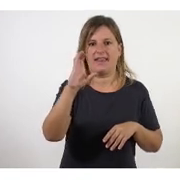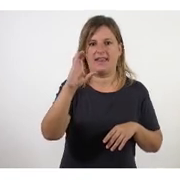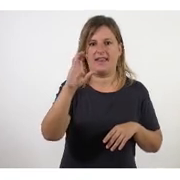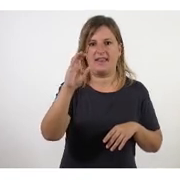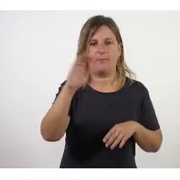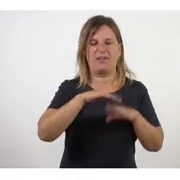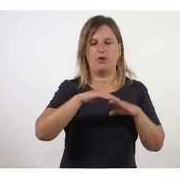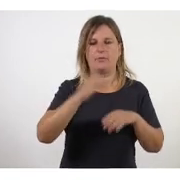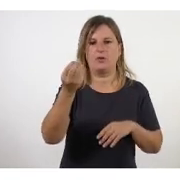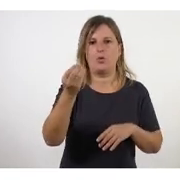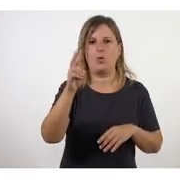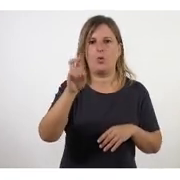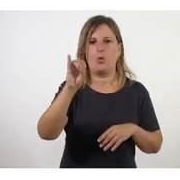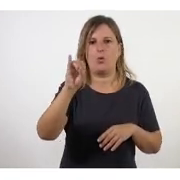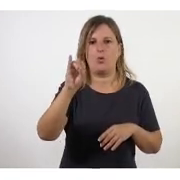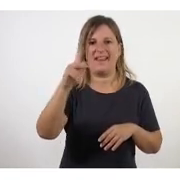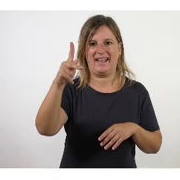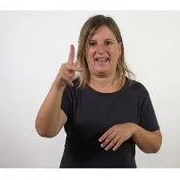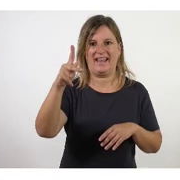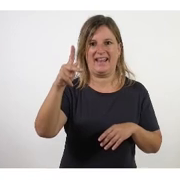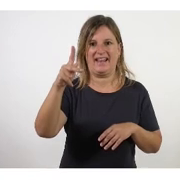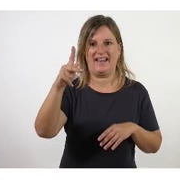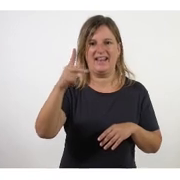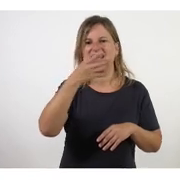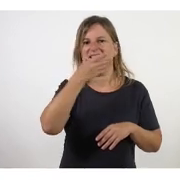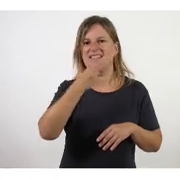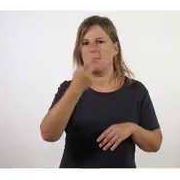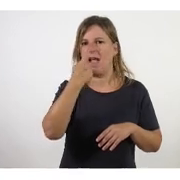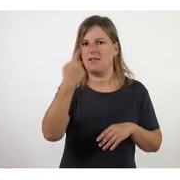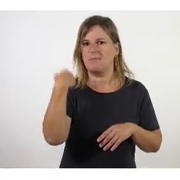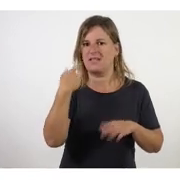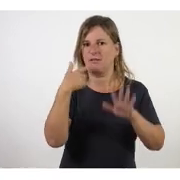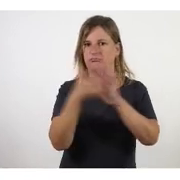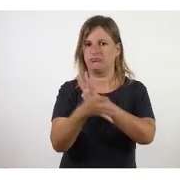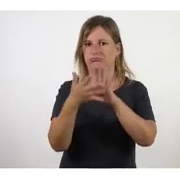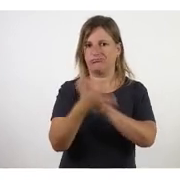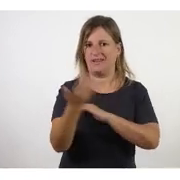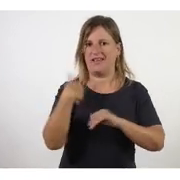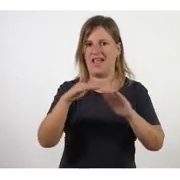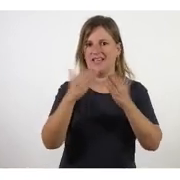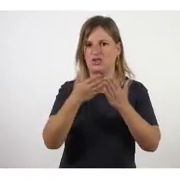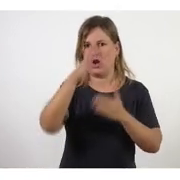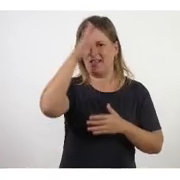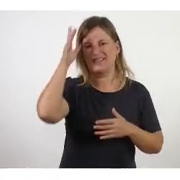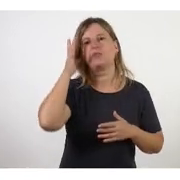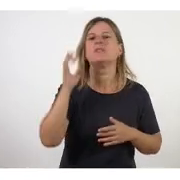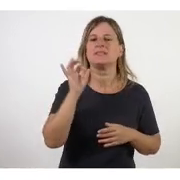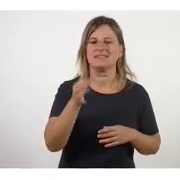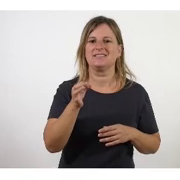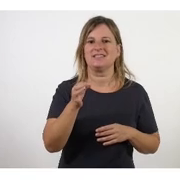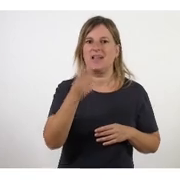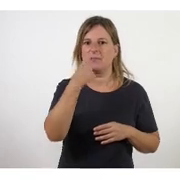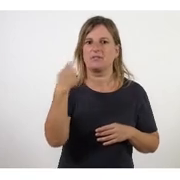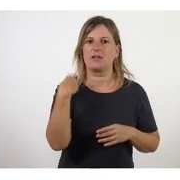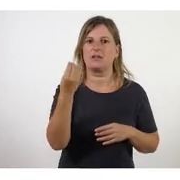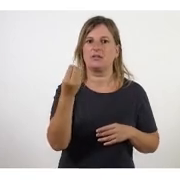Q-U-I-K directament. Aquesta crec que la vam tocar l'any passat a l'escola sí, d'estiu que hem fet. És la que vam utilitzar l'any passat. Sí, amb